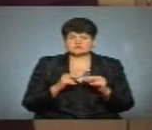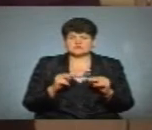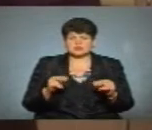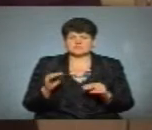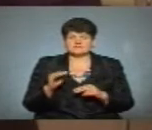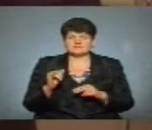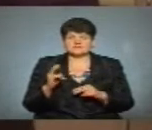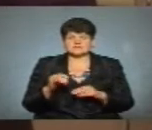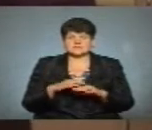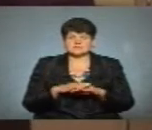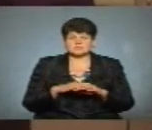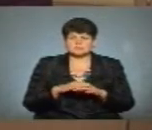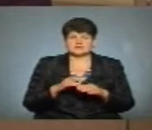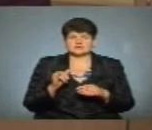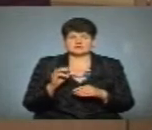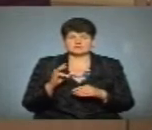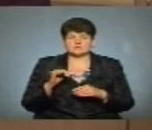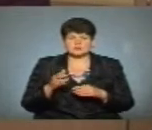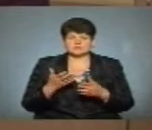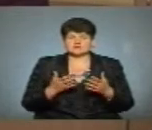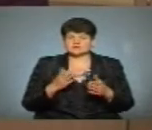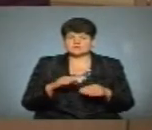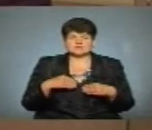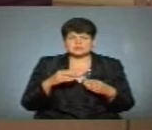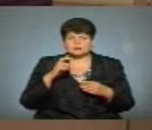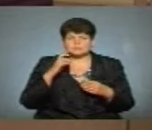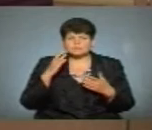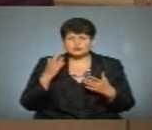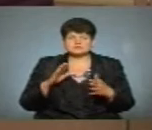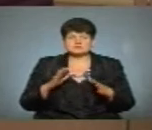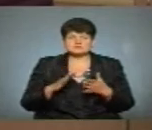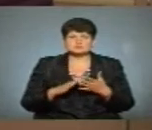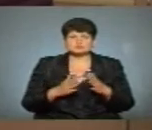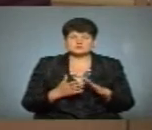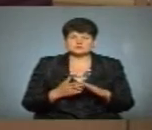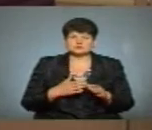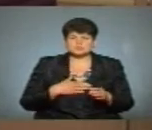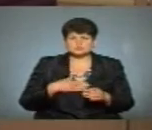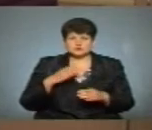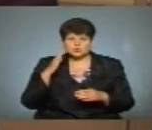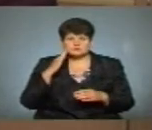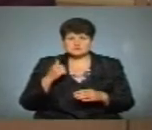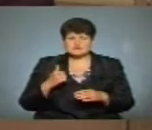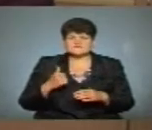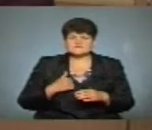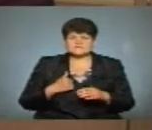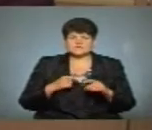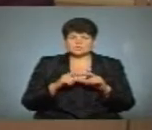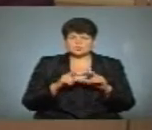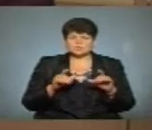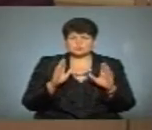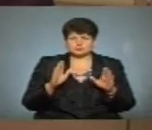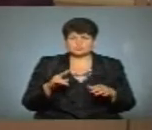фізики, математики, інформатики. Якщо, не дай Бог, так складеться ситуація, що наші хлопці, військкомат буде десь в